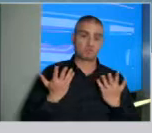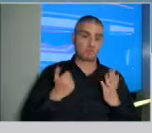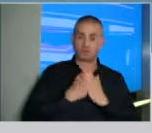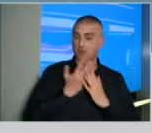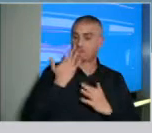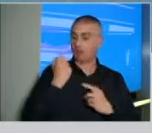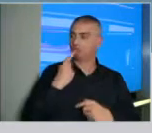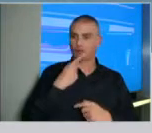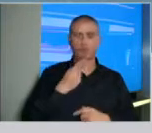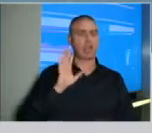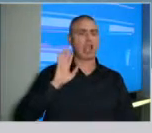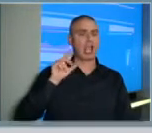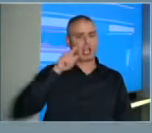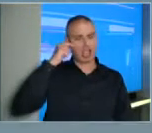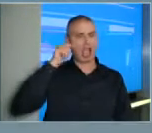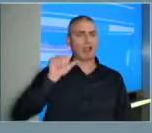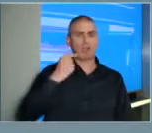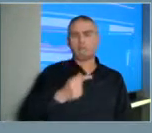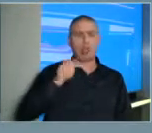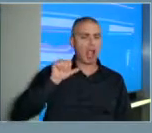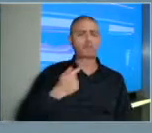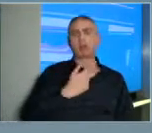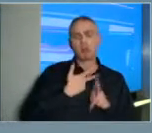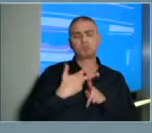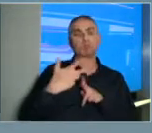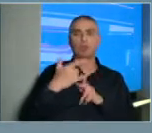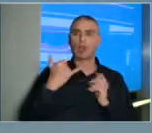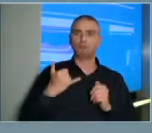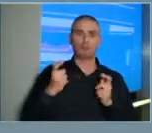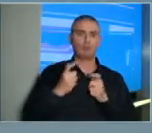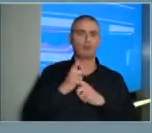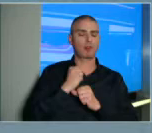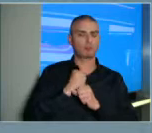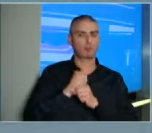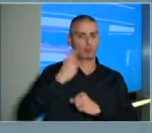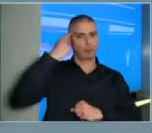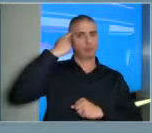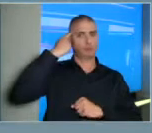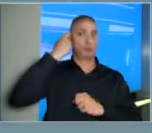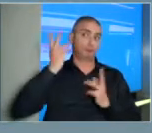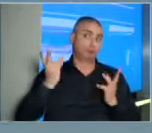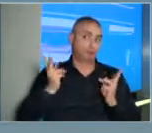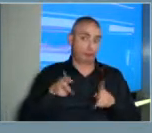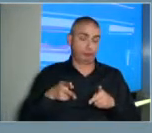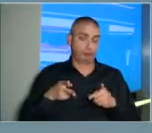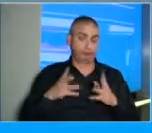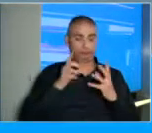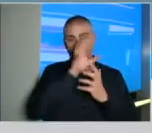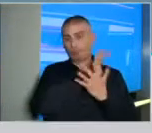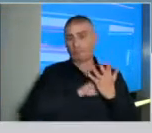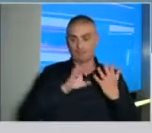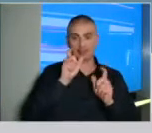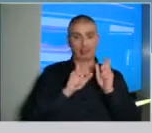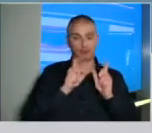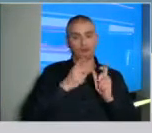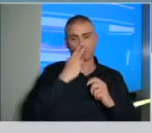עד לפני כמה שבועות זה היה אבי גבאי, אבי גבאי, אבי גבאי. עכשיו במפלגת העבודה נזכרו שיש